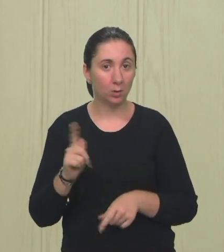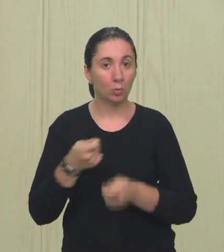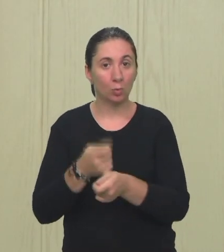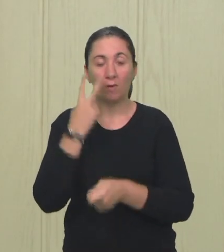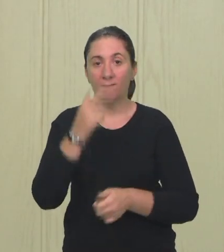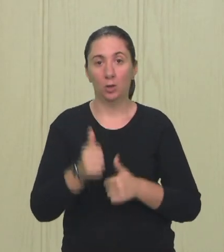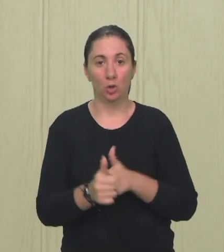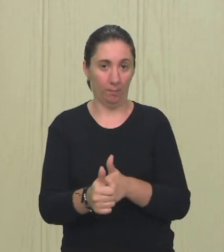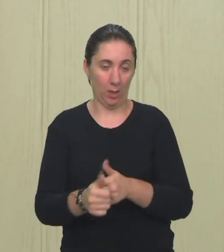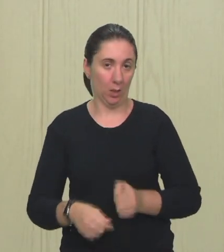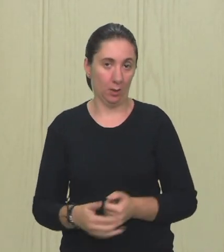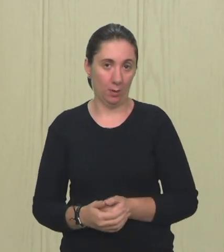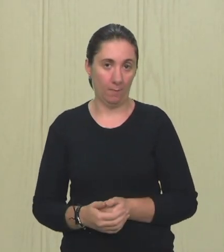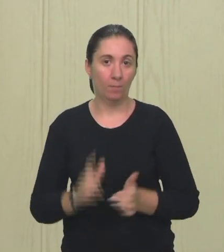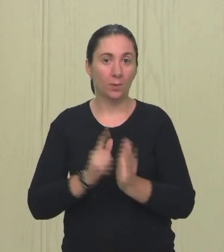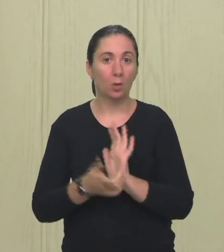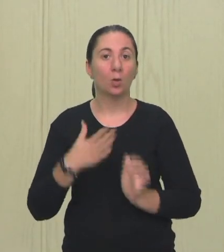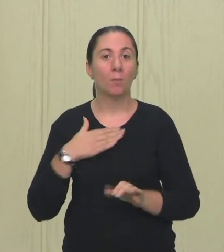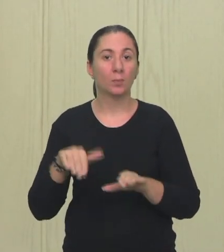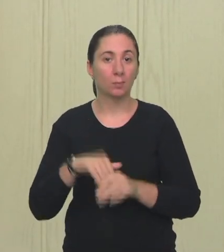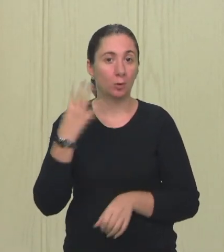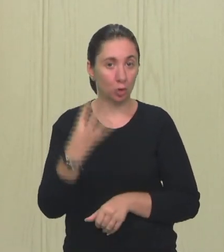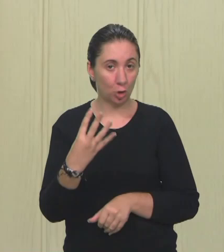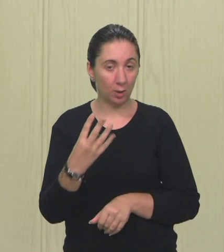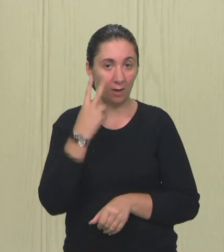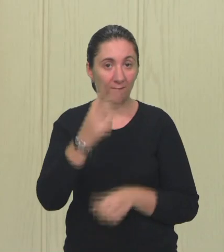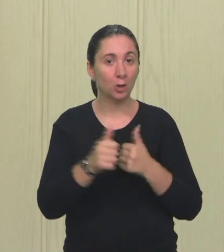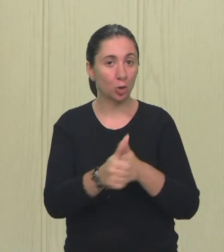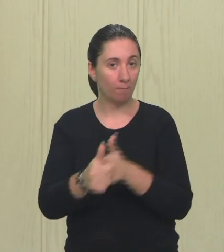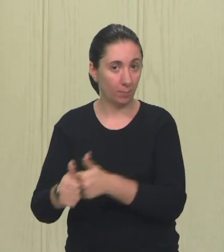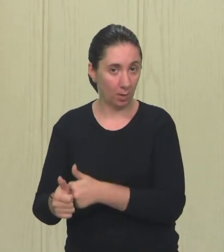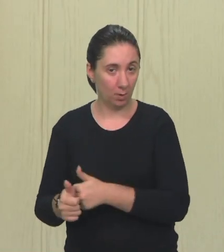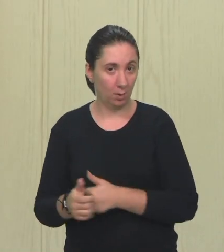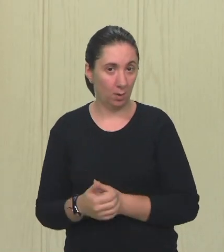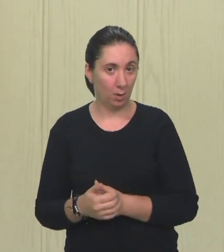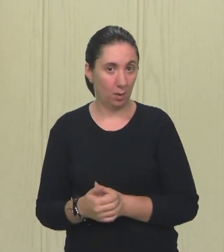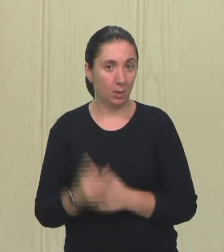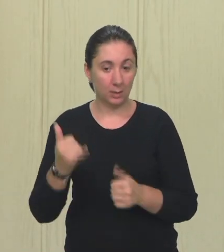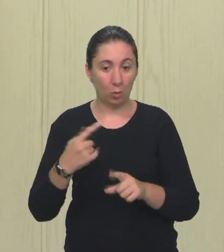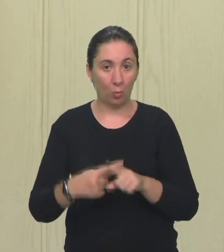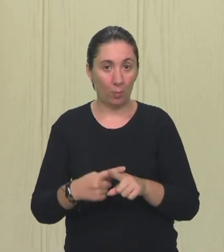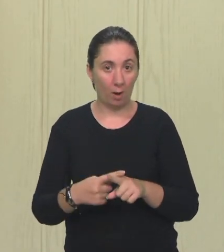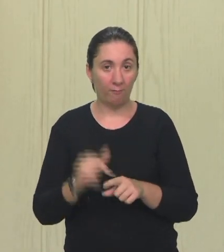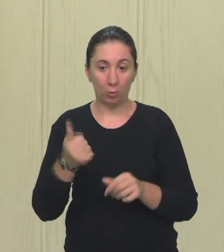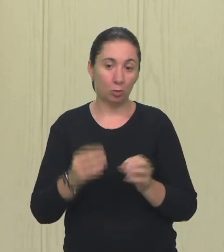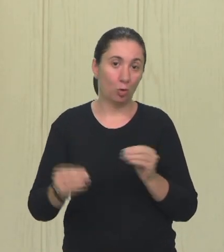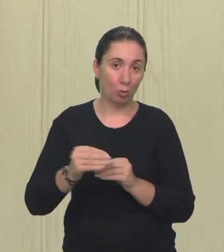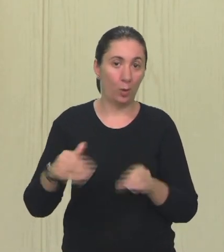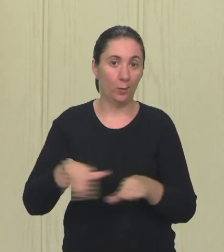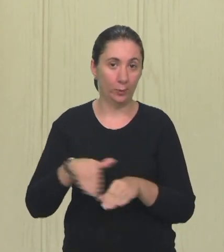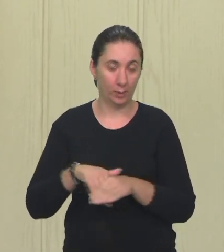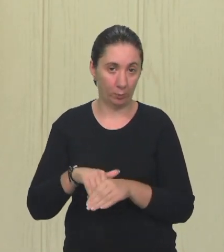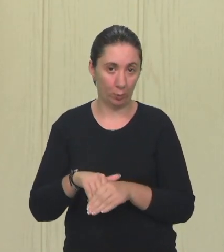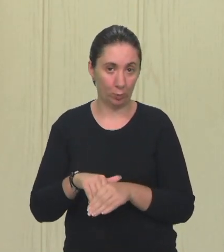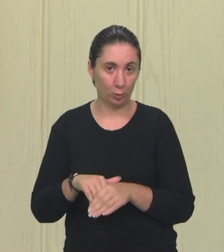uslugu videće pratnje. Trenutno imamo zaposlene 4 videće pratiteljice, sad upravo smo u postupku dodatnog zapošljavanja